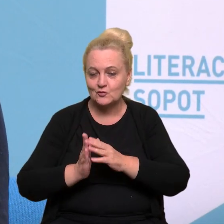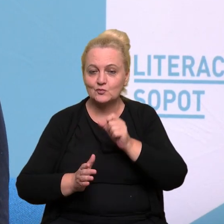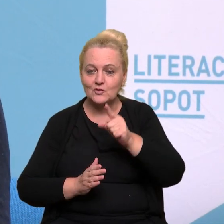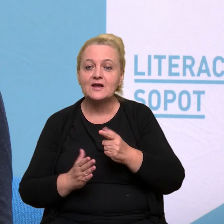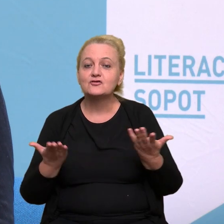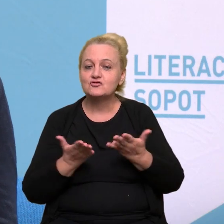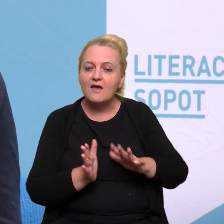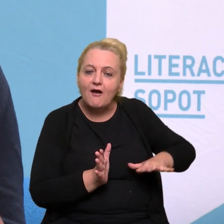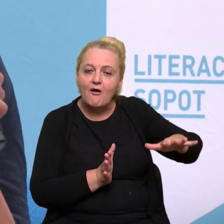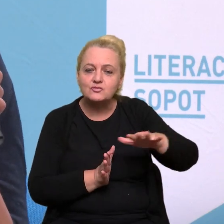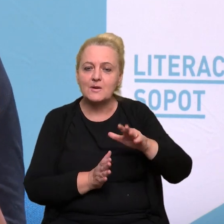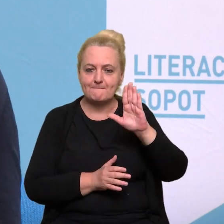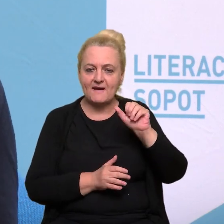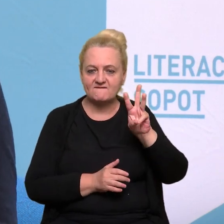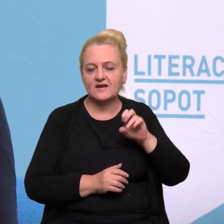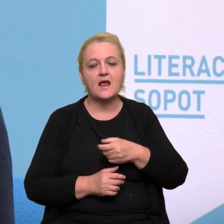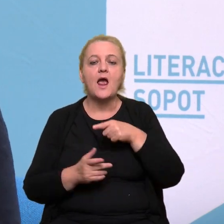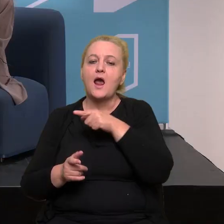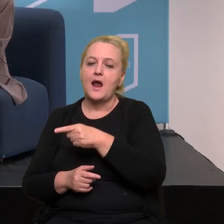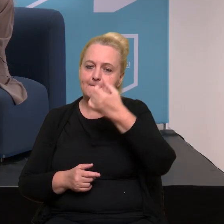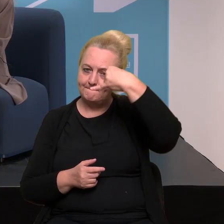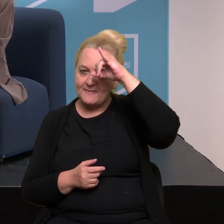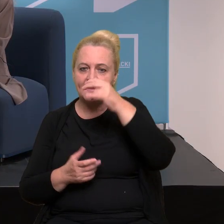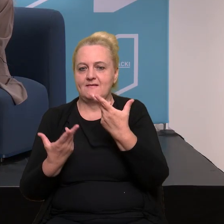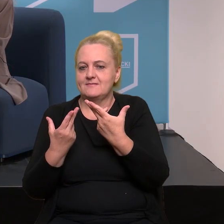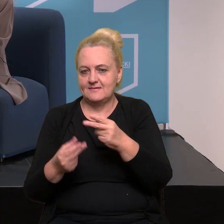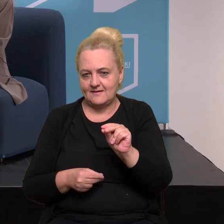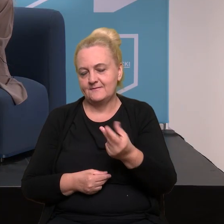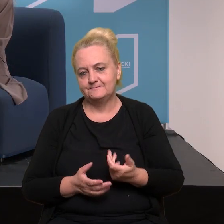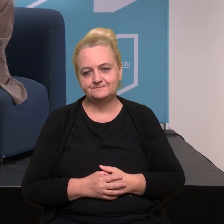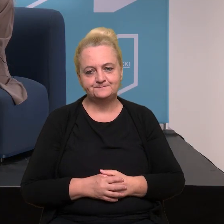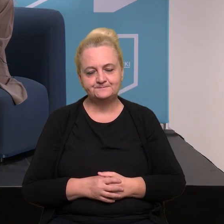właśnie w Bawarii, a nie na przykład w Berlinie?